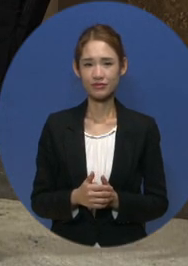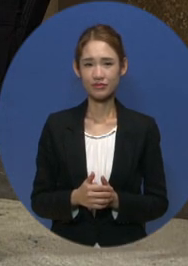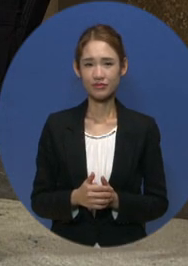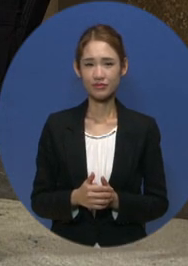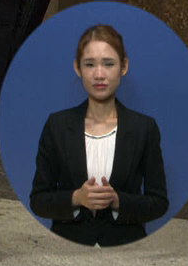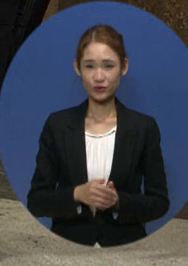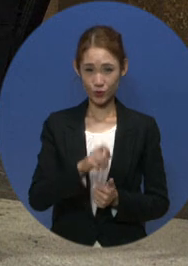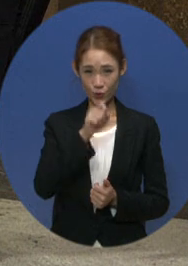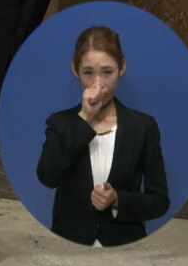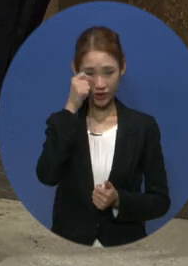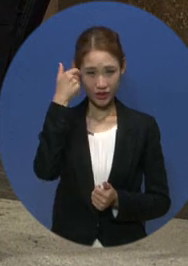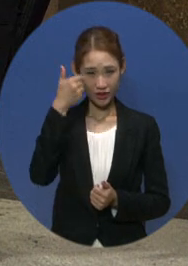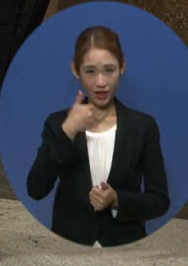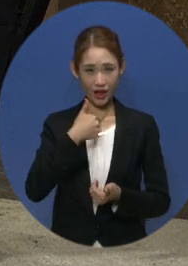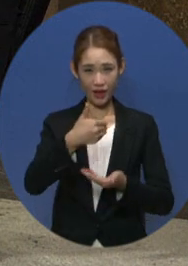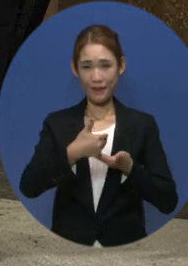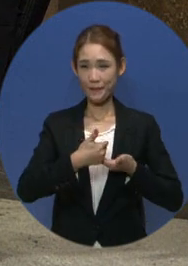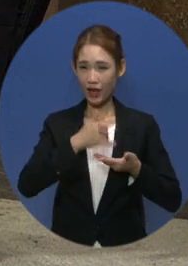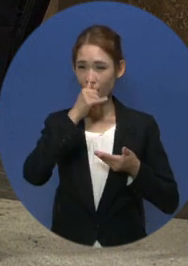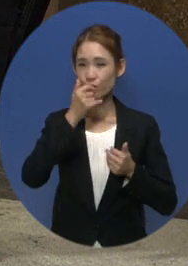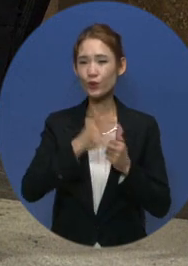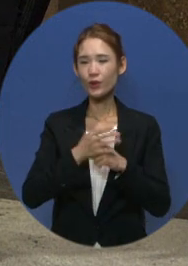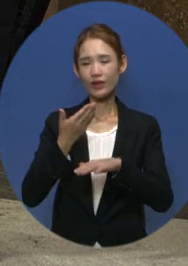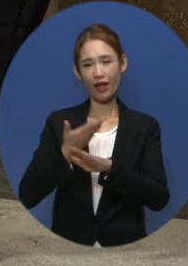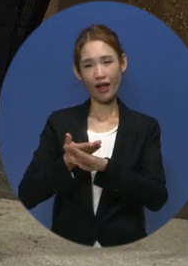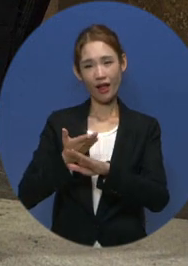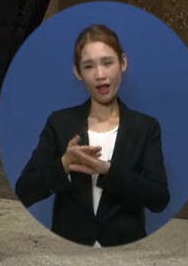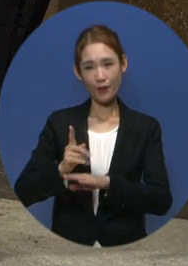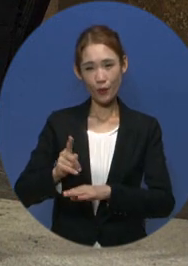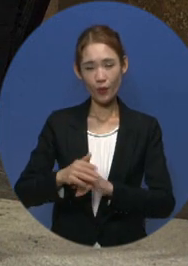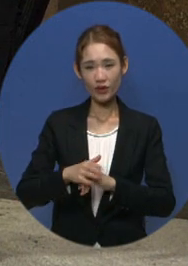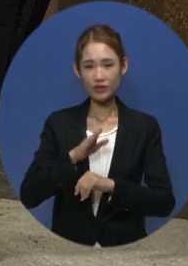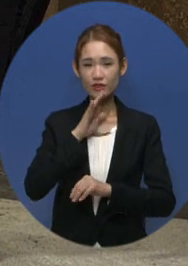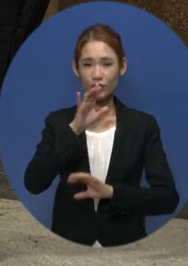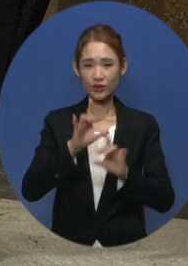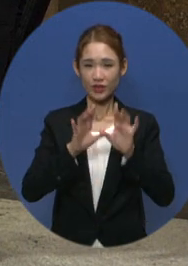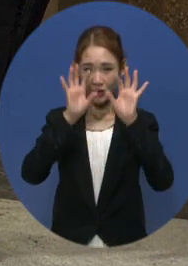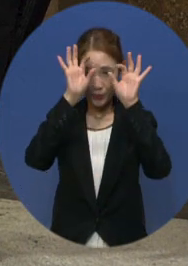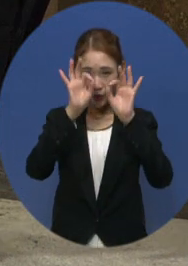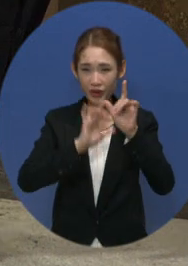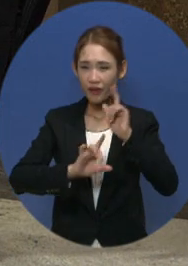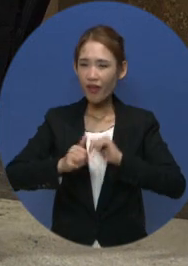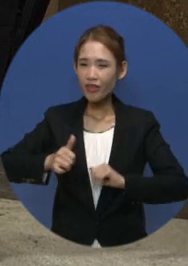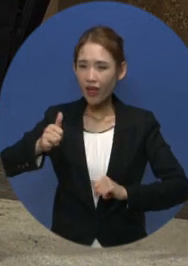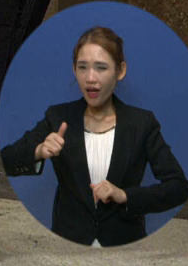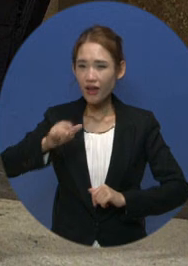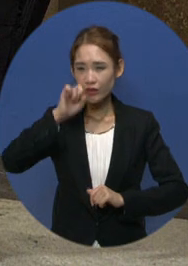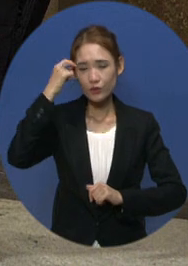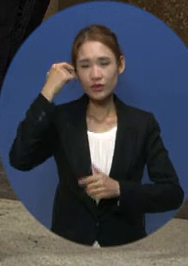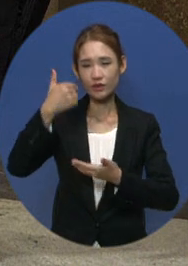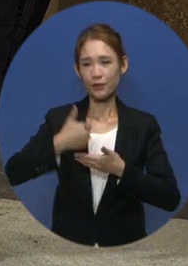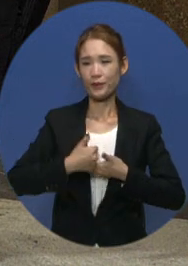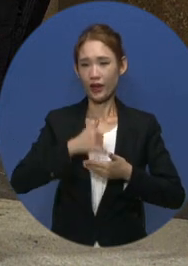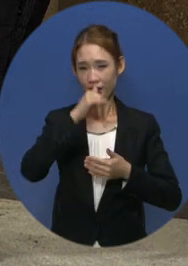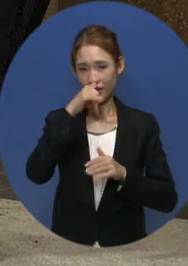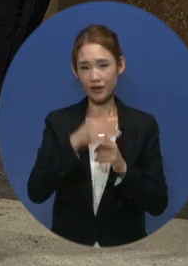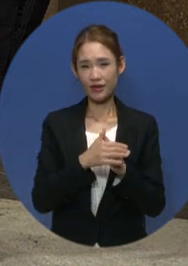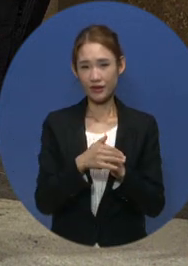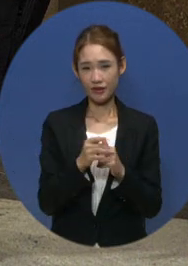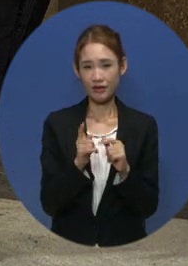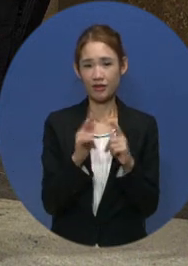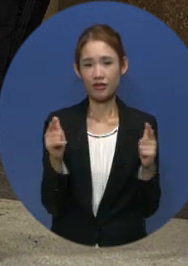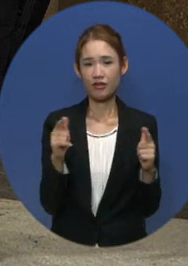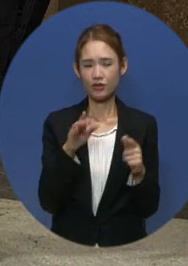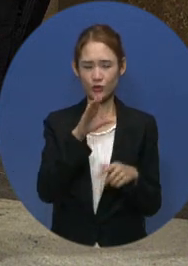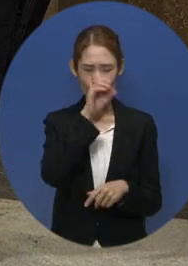그러니까 좋았다는 의견도 있었고 네. 또 한편으로는 현장에서 보는 게 좀 더 네. 좋았다는 의견도 예, 있었고 예, 예, 예. 그런데 이제 그런 장단점이